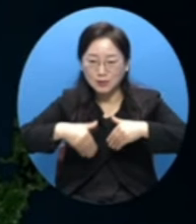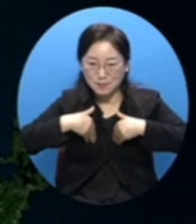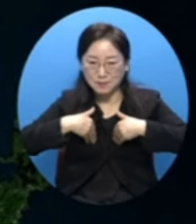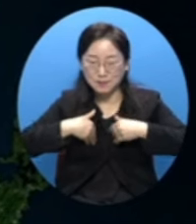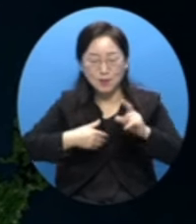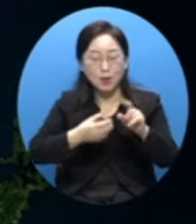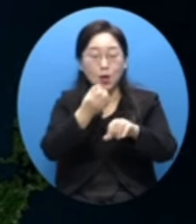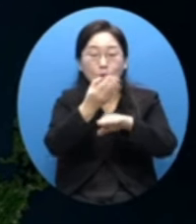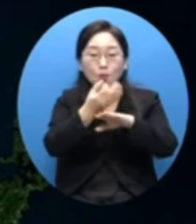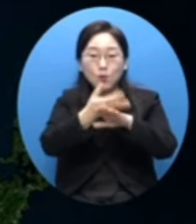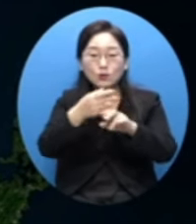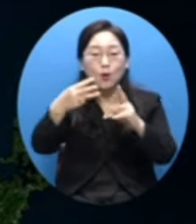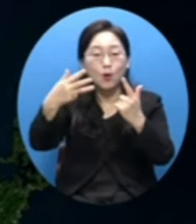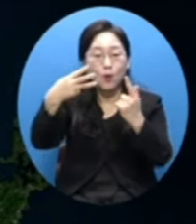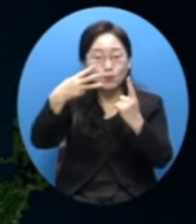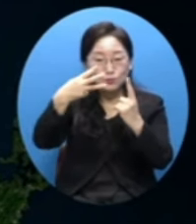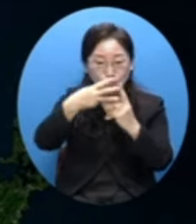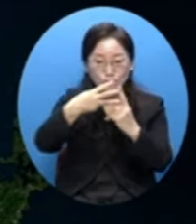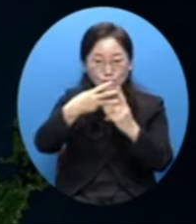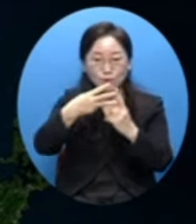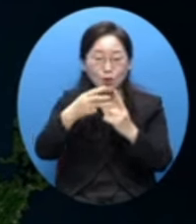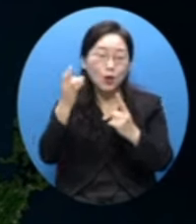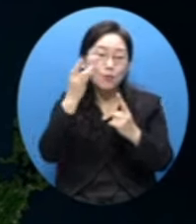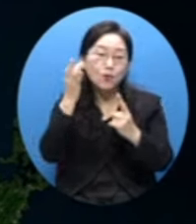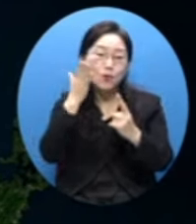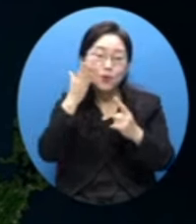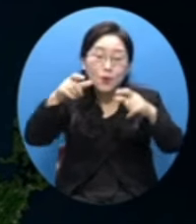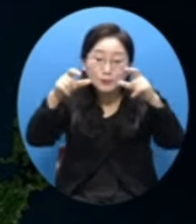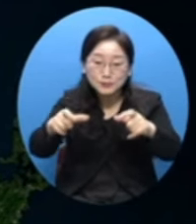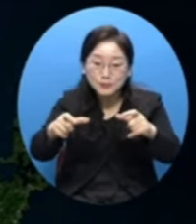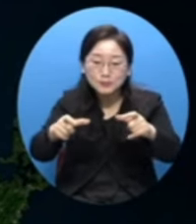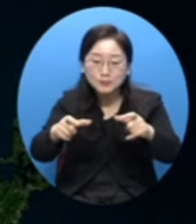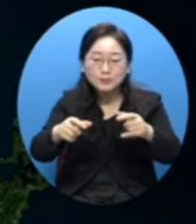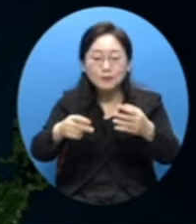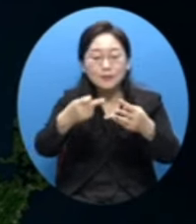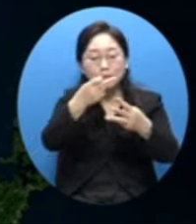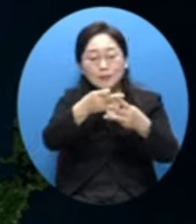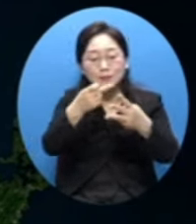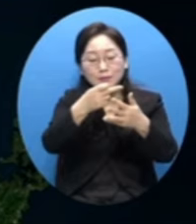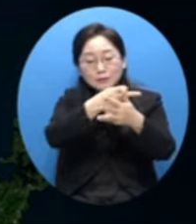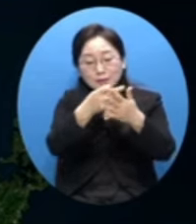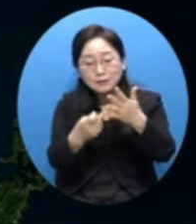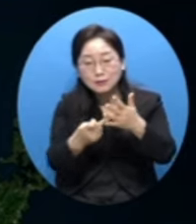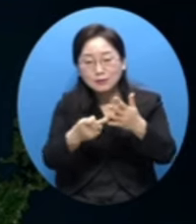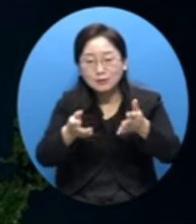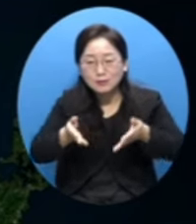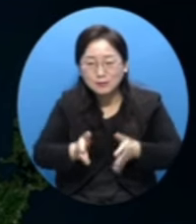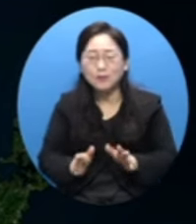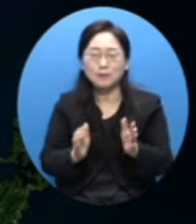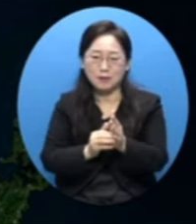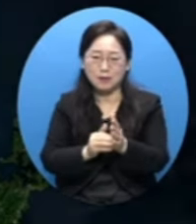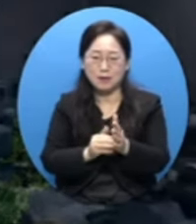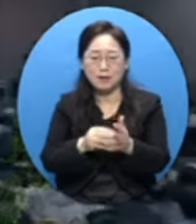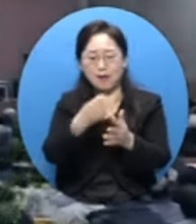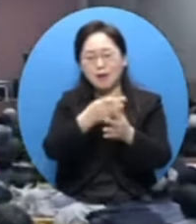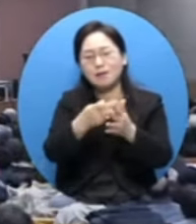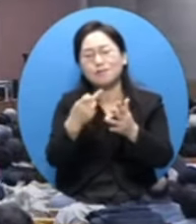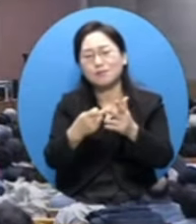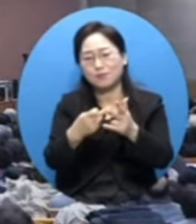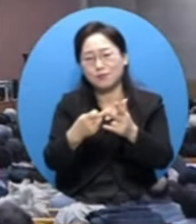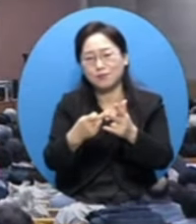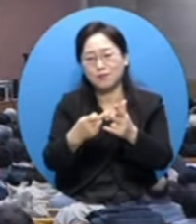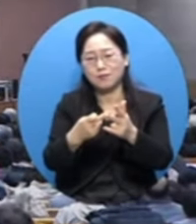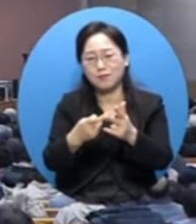벌교읍에서 삼형제 가운데 둘째로 태어났는데 아버지가 늘 삼형제를 두들겨 팼습니다.